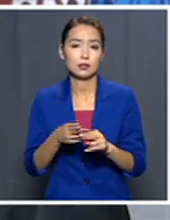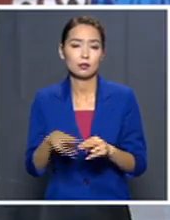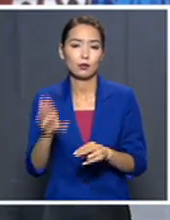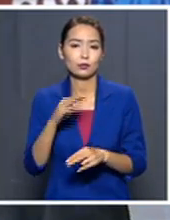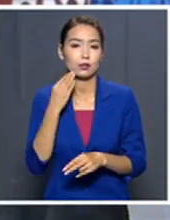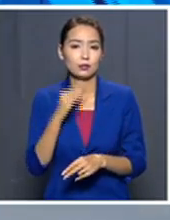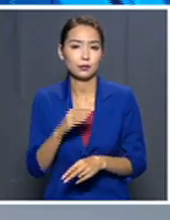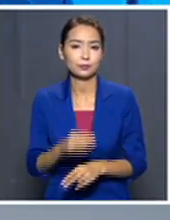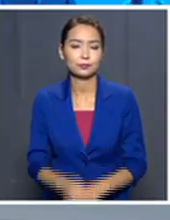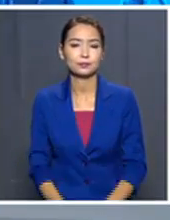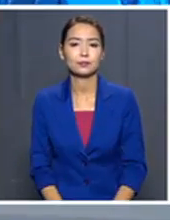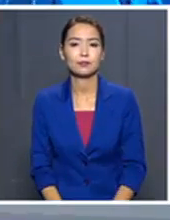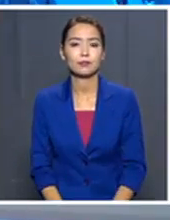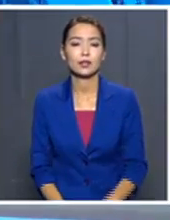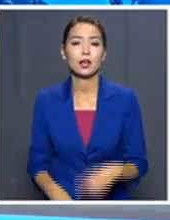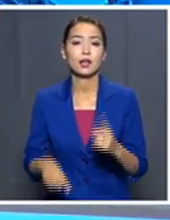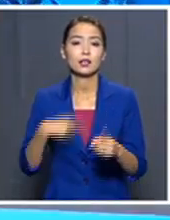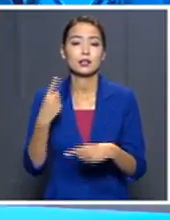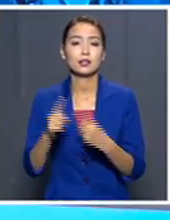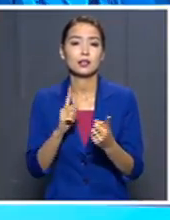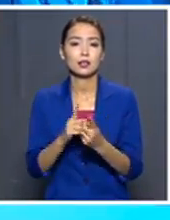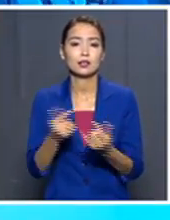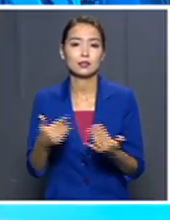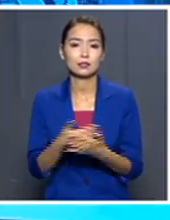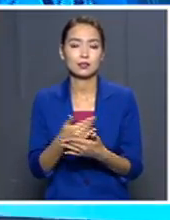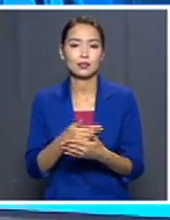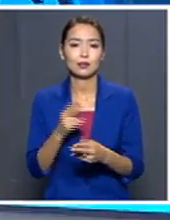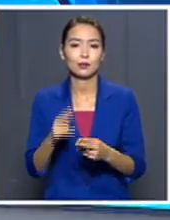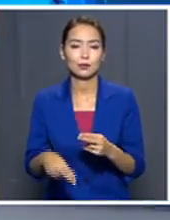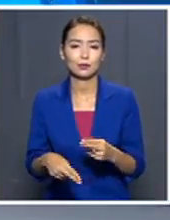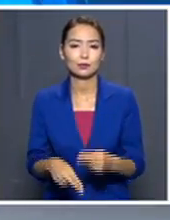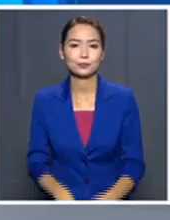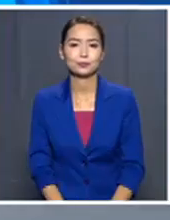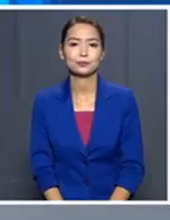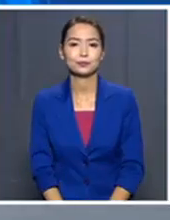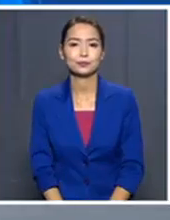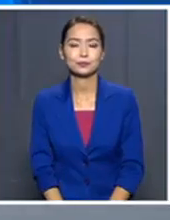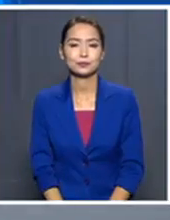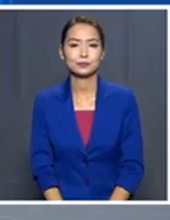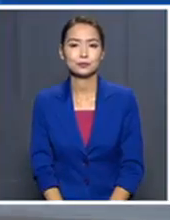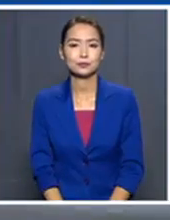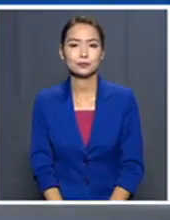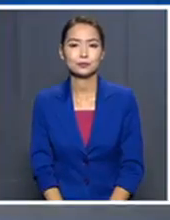жеткізеді. Әзірге айтарымыз осы, әрмен қарай ауырай болжамы.